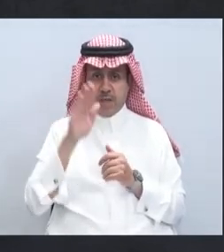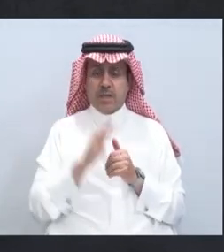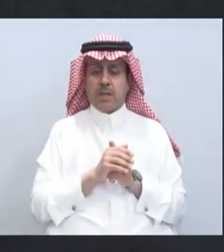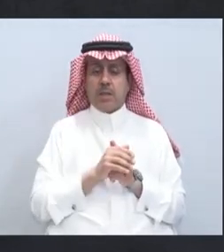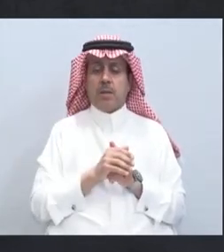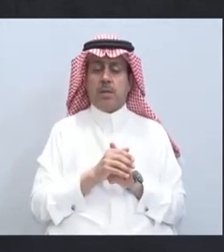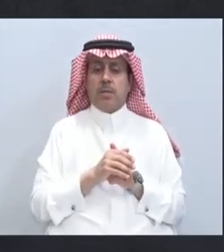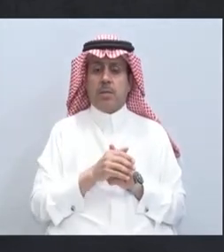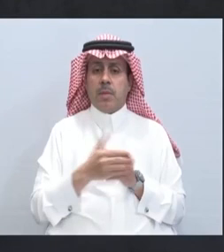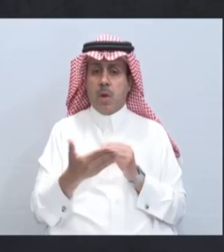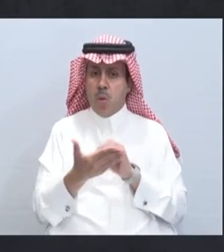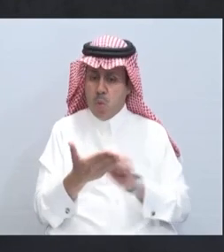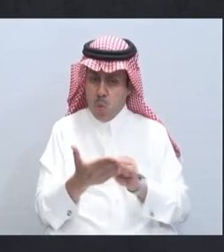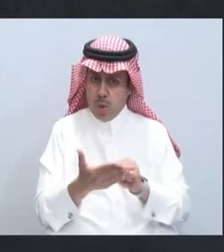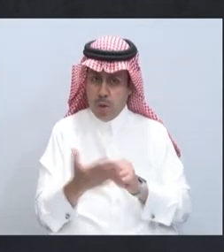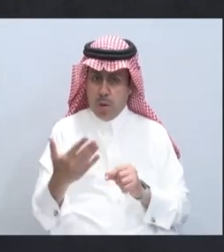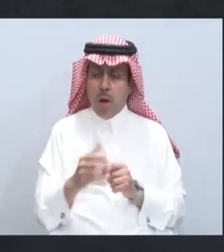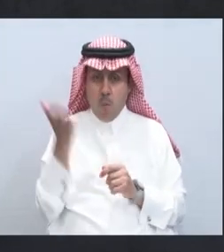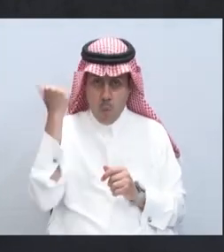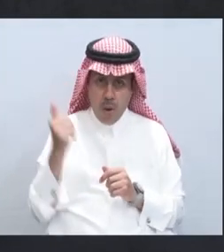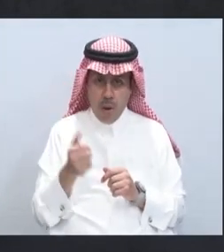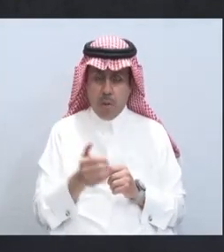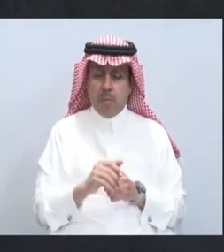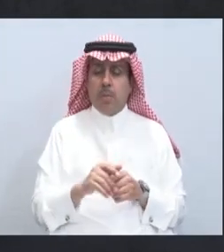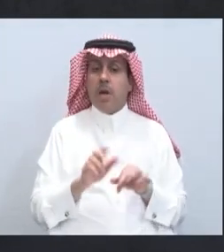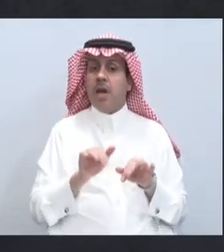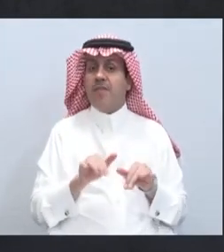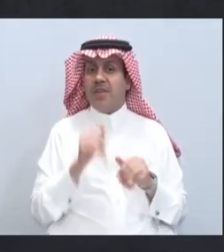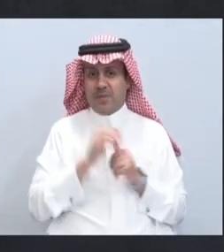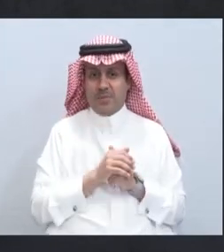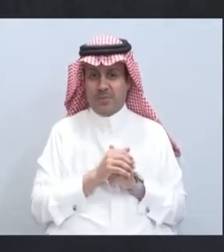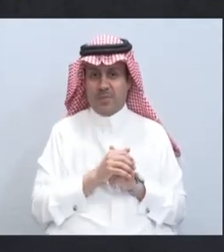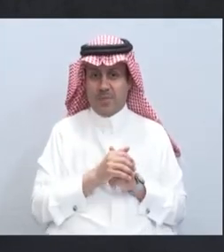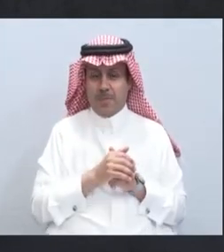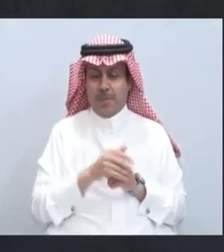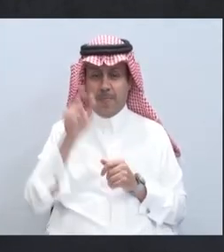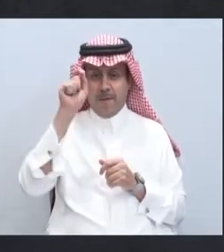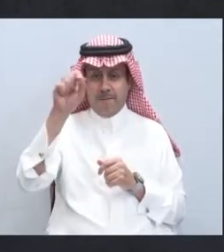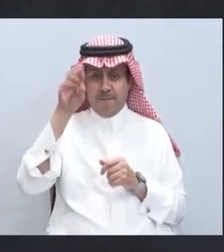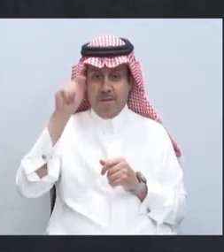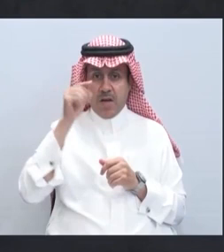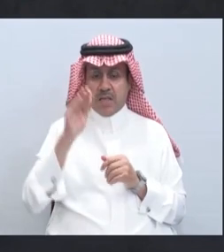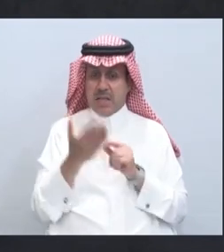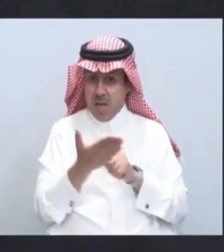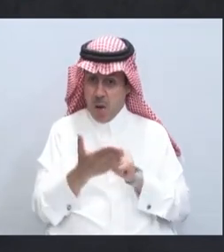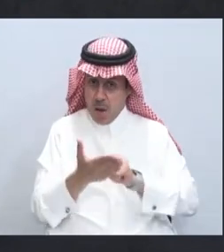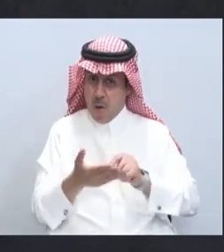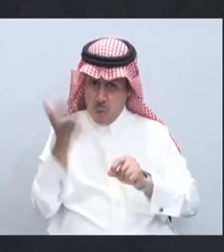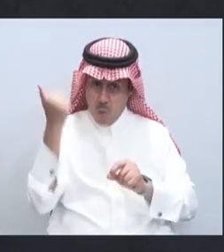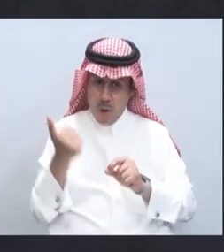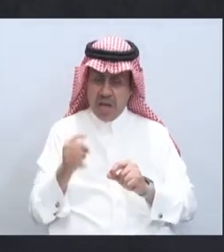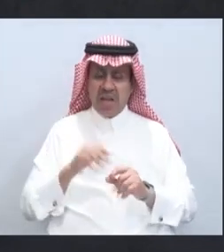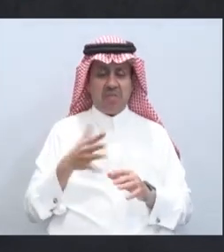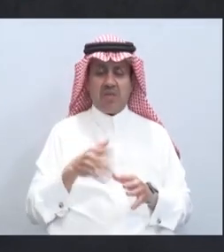البطاقه او الفرس التقليدي الذي قل استخدامه لتطور هذه الفارس التي